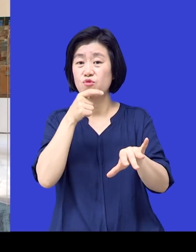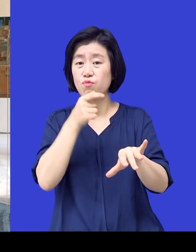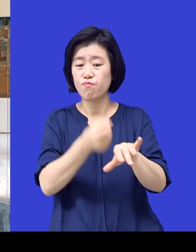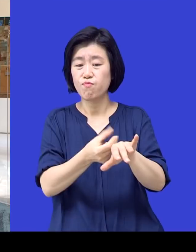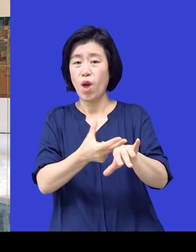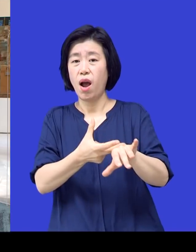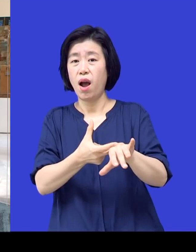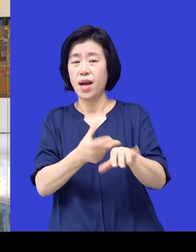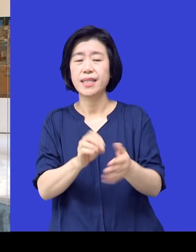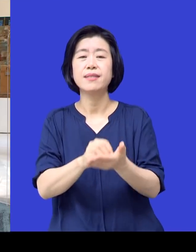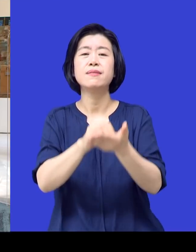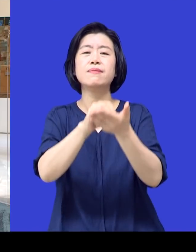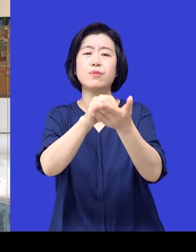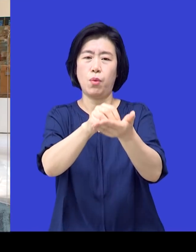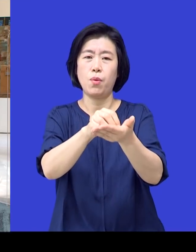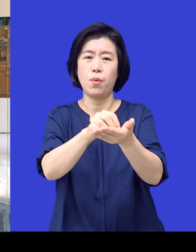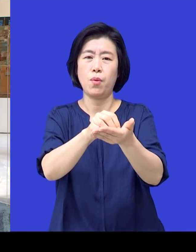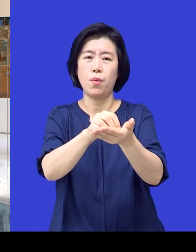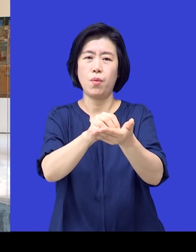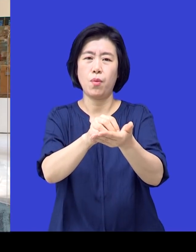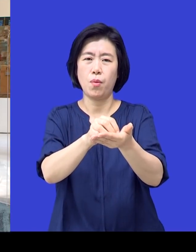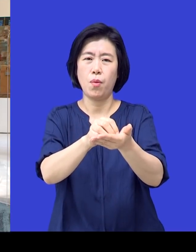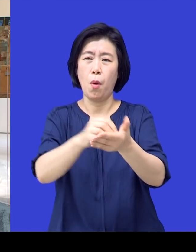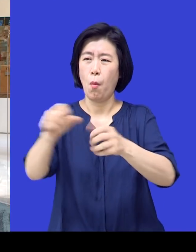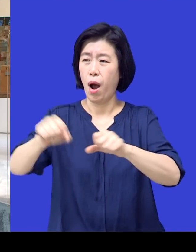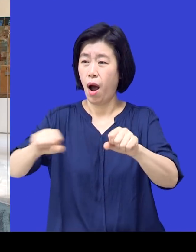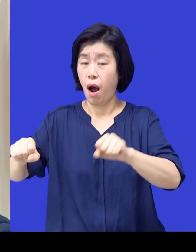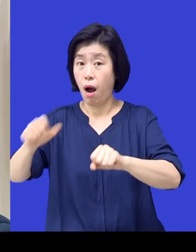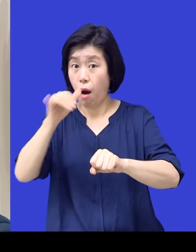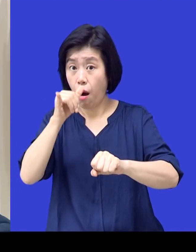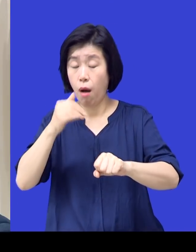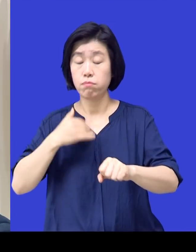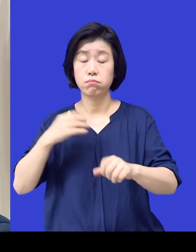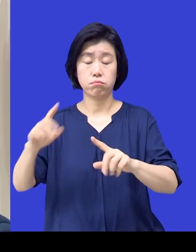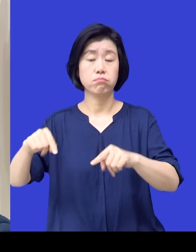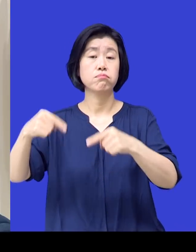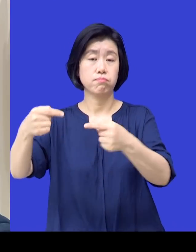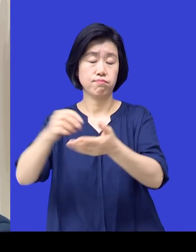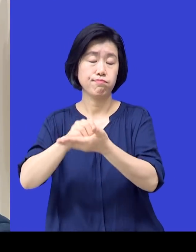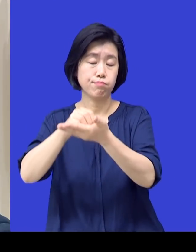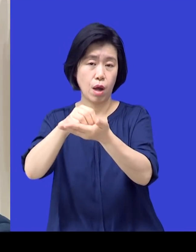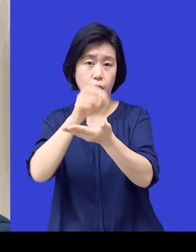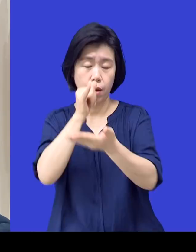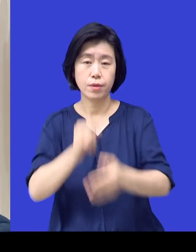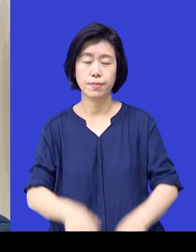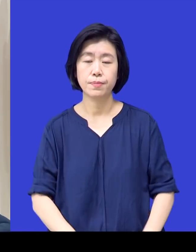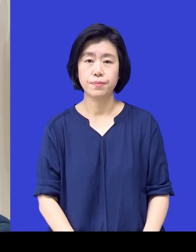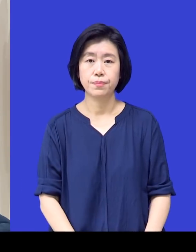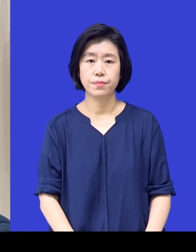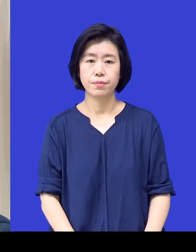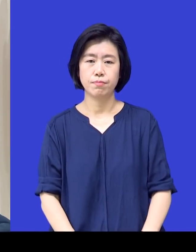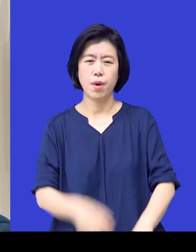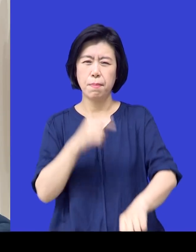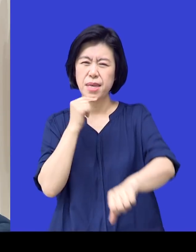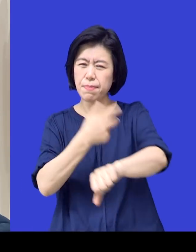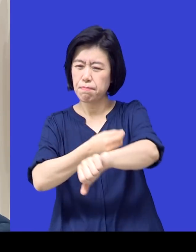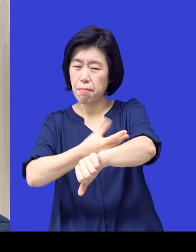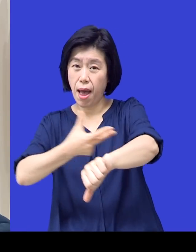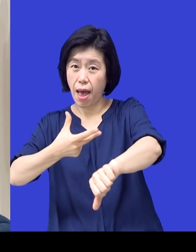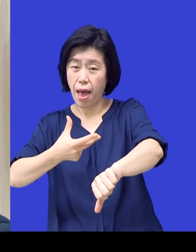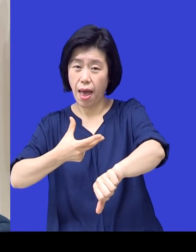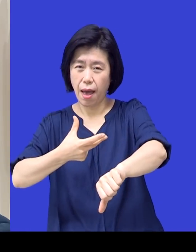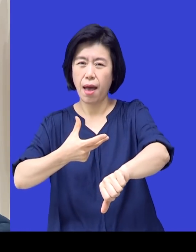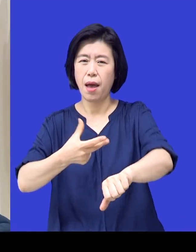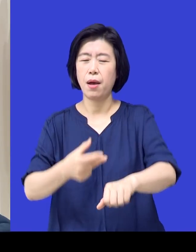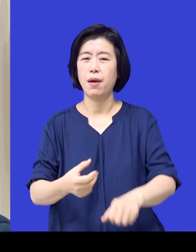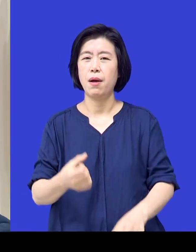예. 살려보자. 그래서 헌혈도 하고 이 등록 차량이 오게 해서 헌혈하고 그때 학생들 뭐